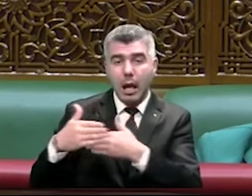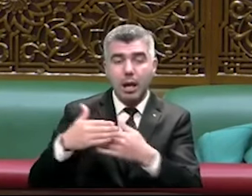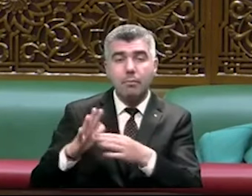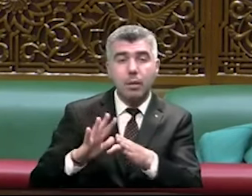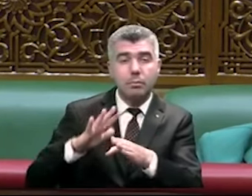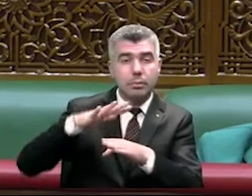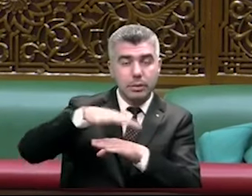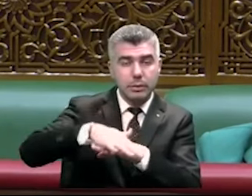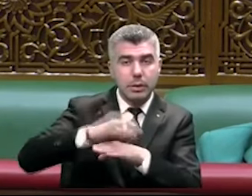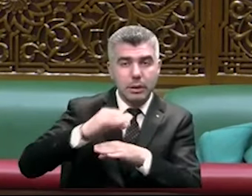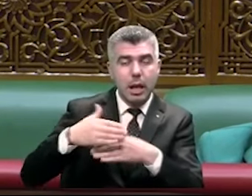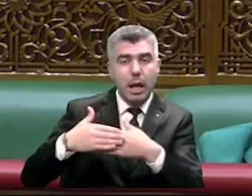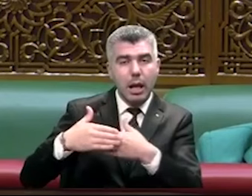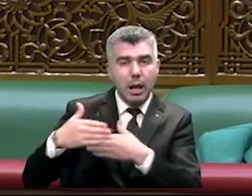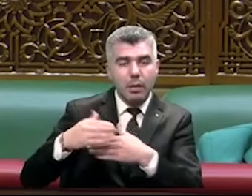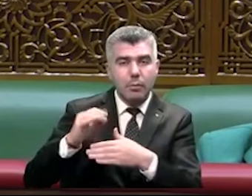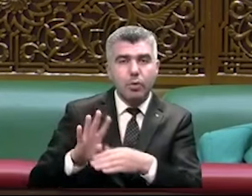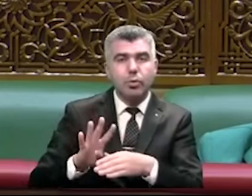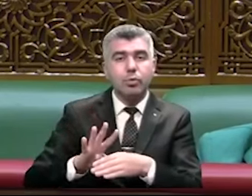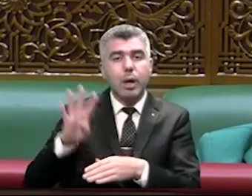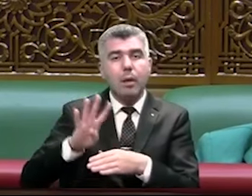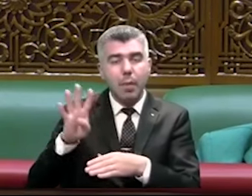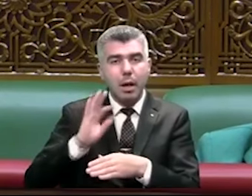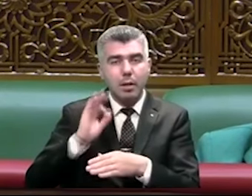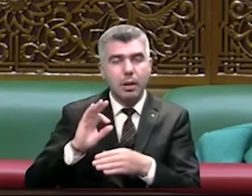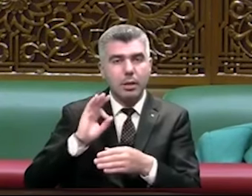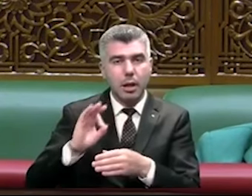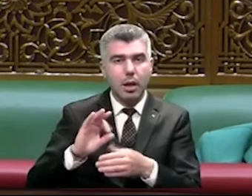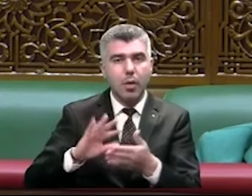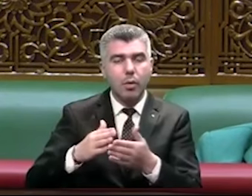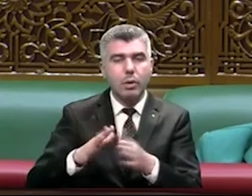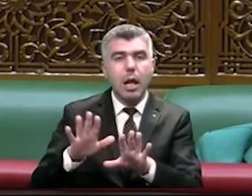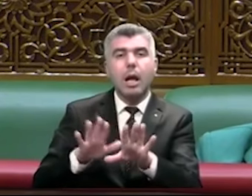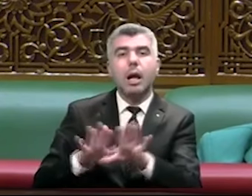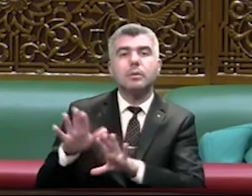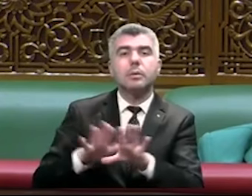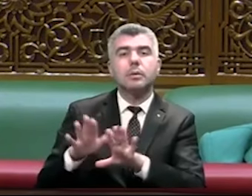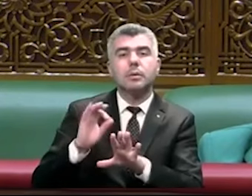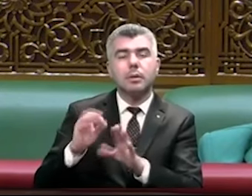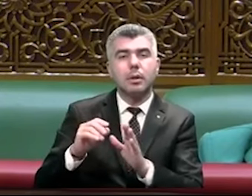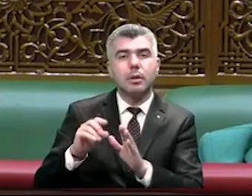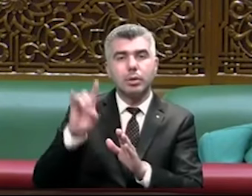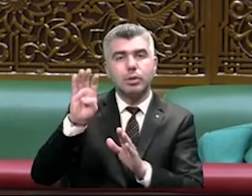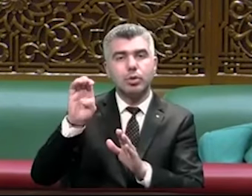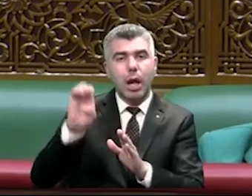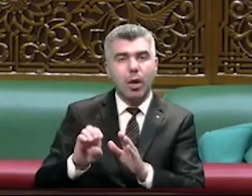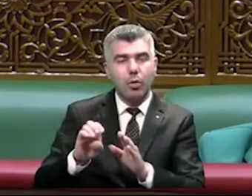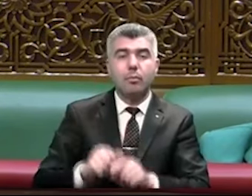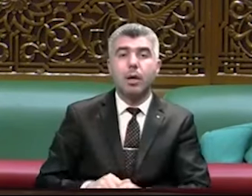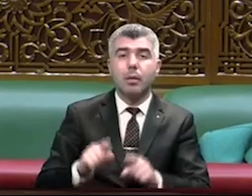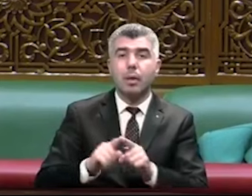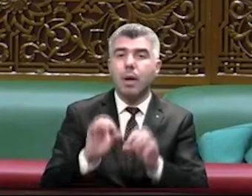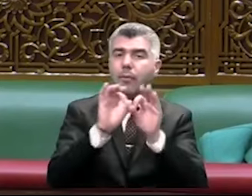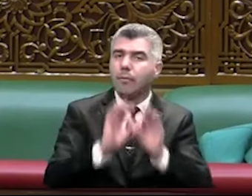مثل الدواوير القريبه من سد الوحده الجماعات المحاد لسد تودغى بتنغير ومما يفاقم هذا الوضع غياب الدراسات